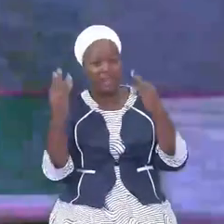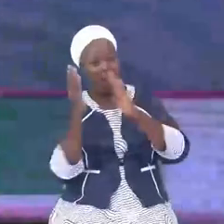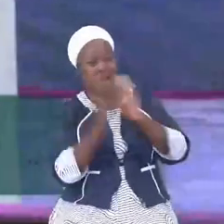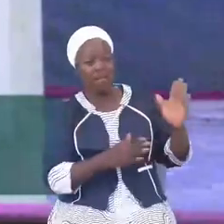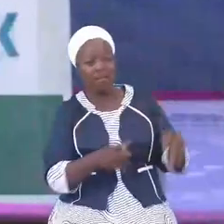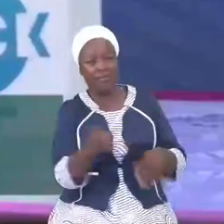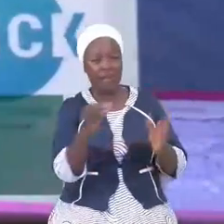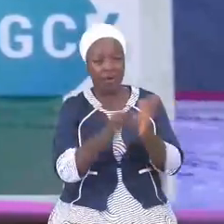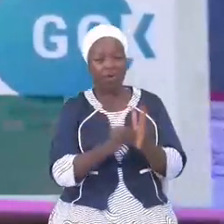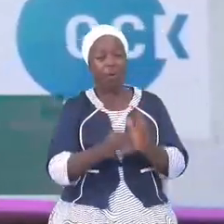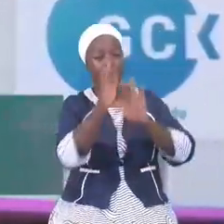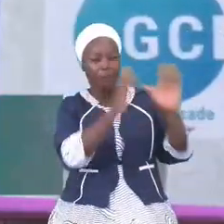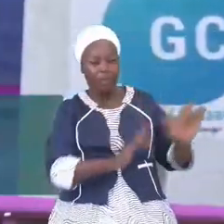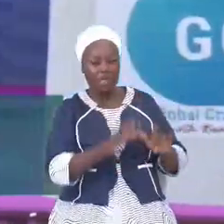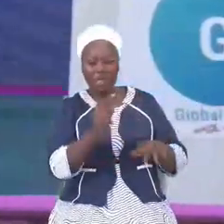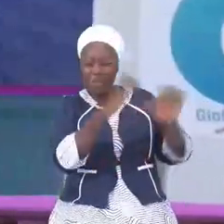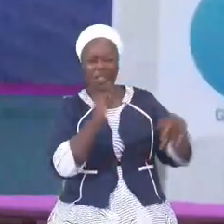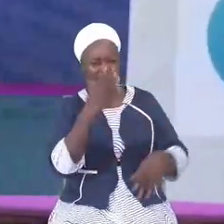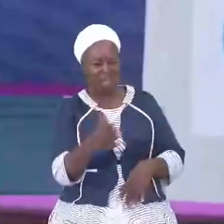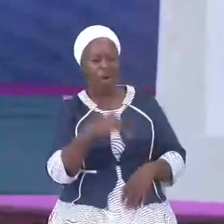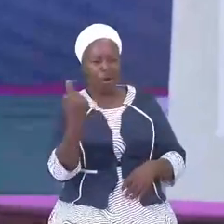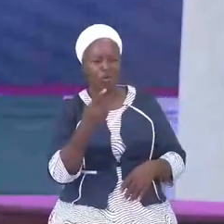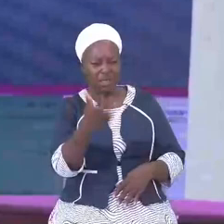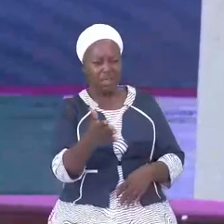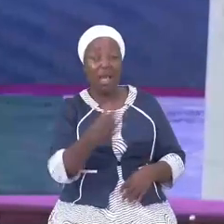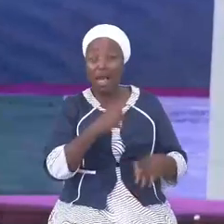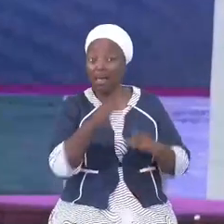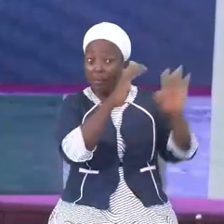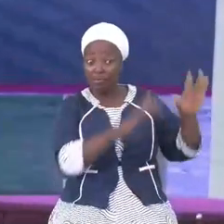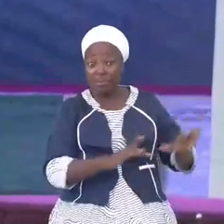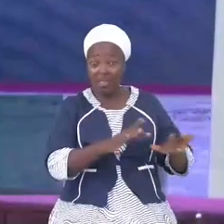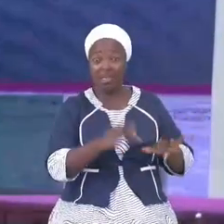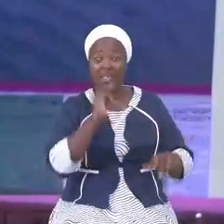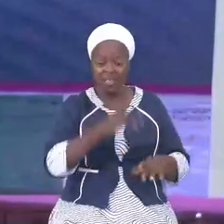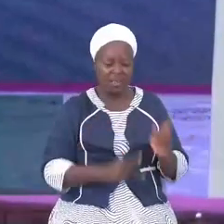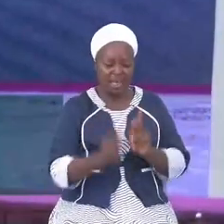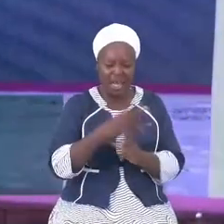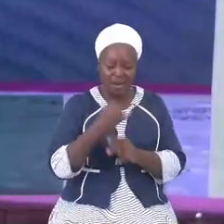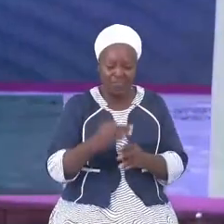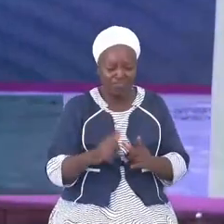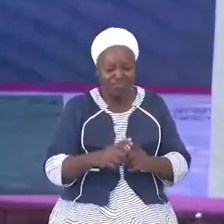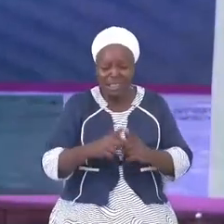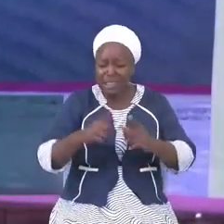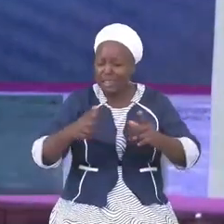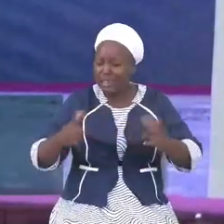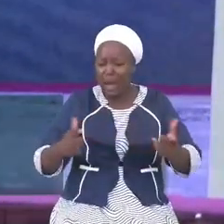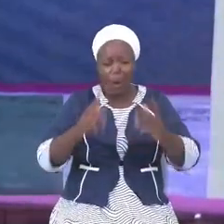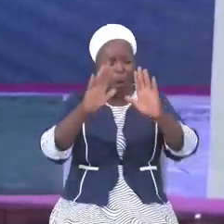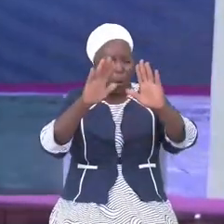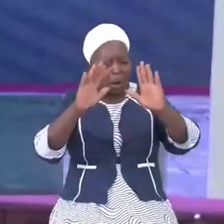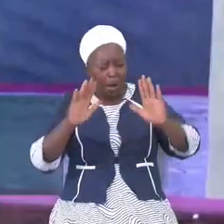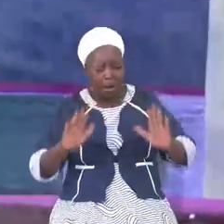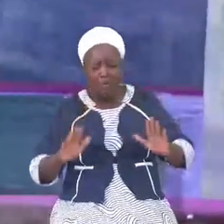est là, toujours là. Et la miséricorde est merveilleuse et